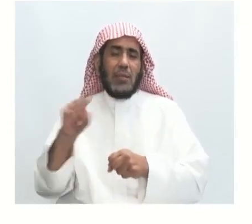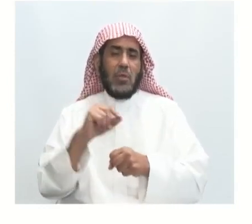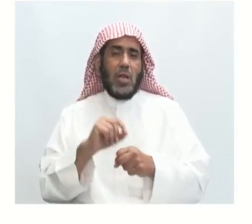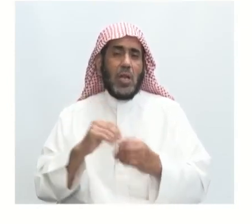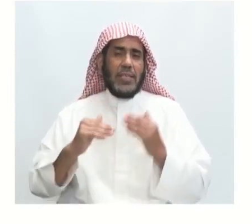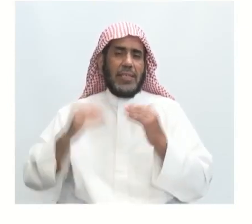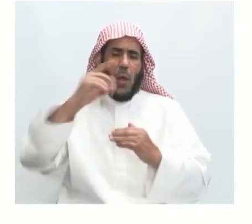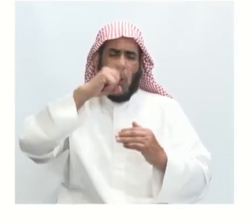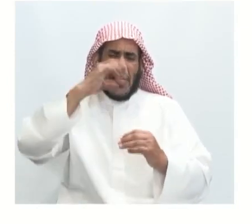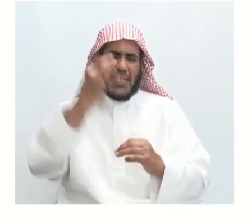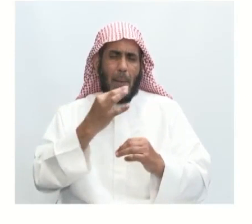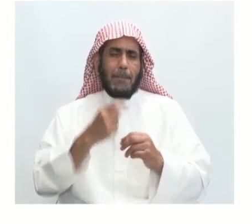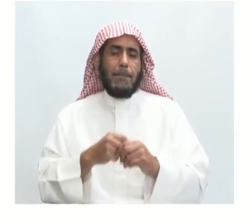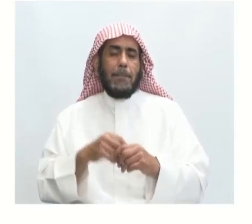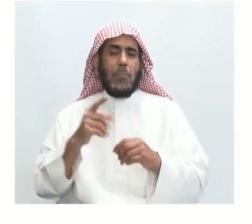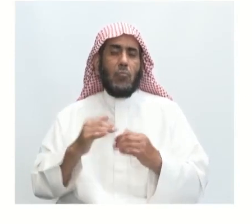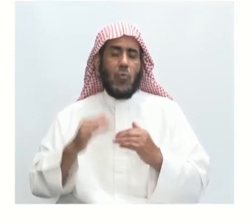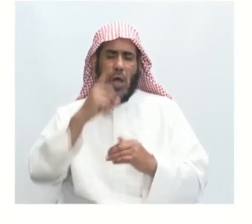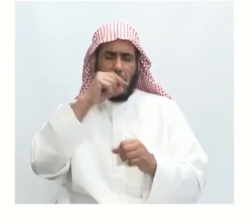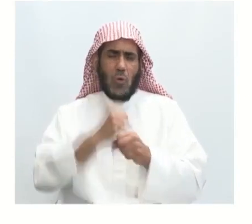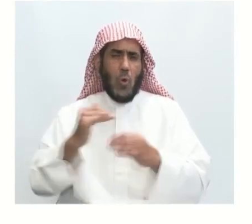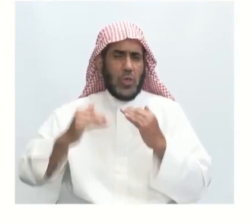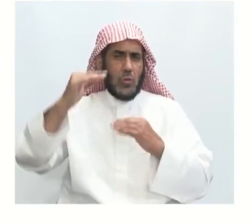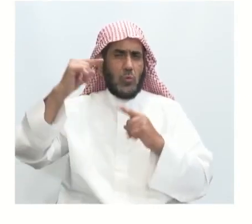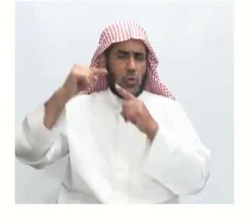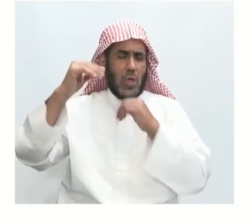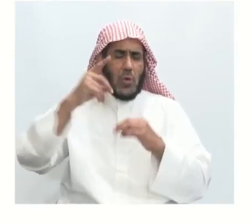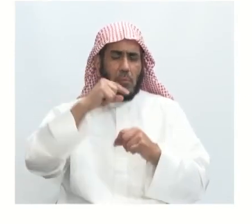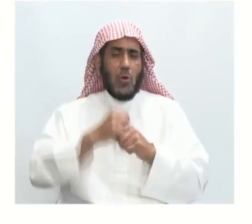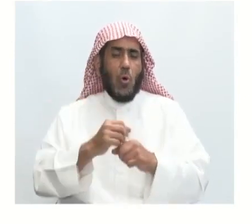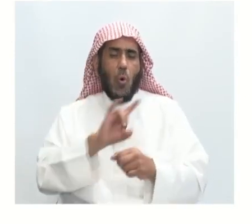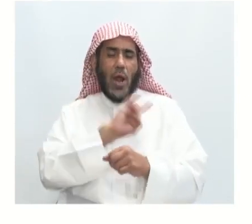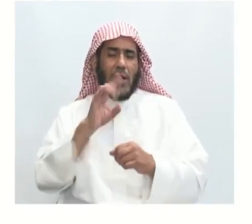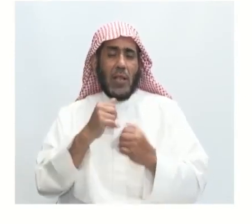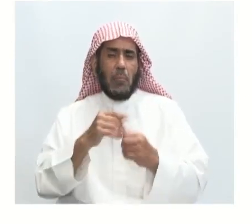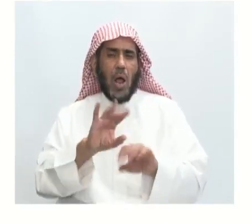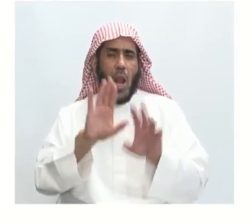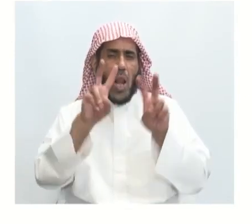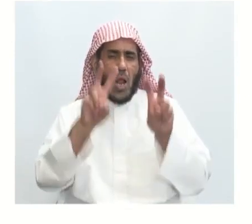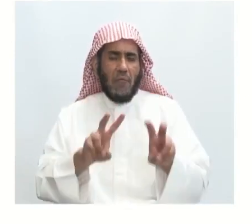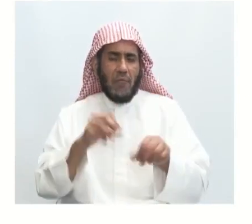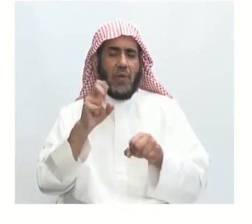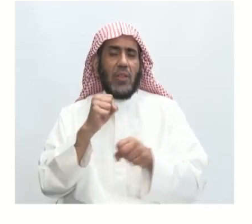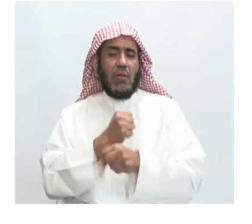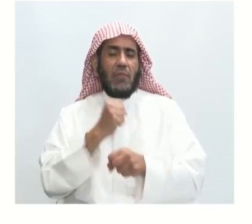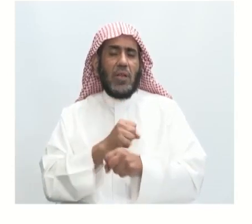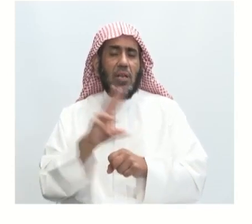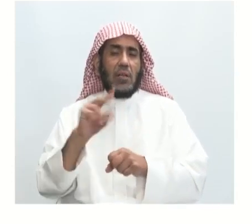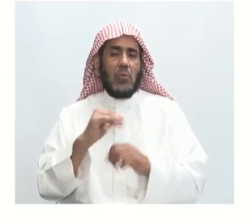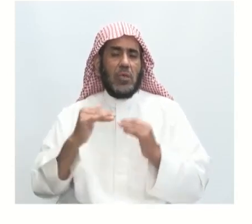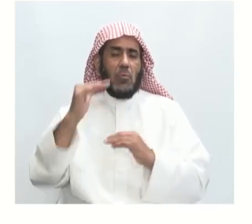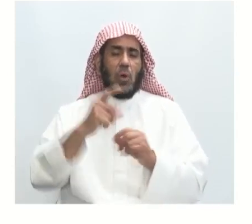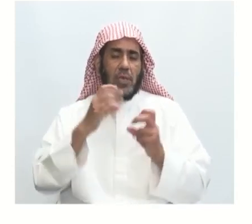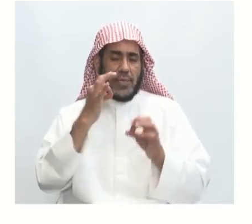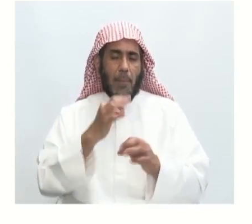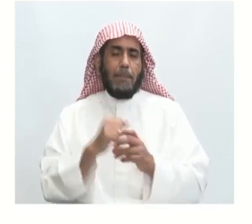استعلاء والالزام الامر طلب حدوث الفعل على سبيل الاستعلاء والالزام والنهي هو طلب الكف على الفعل على سبيل الاستعلام